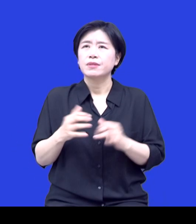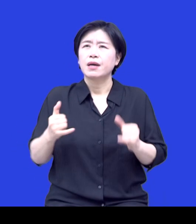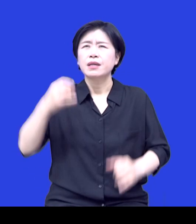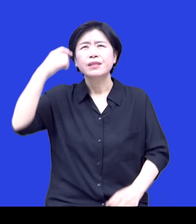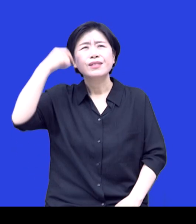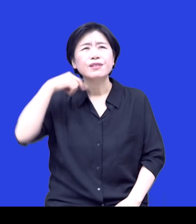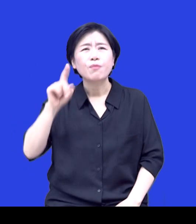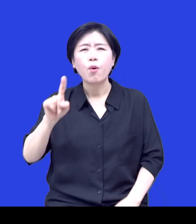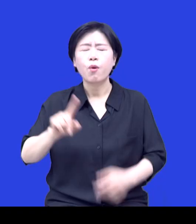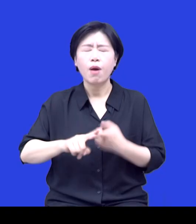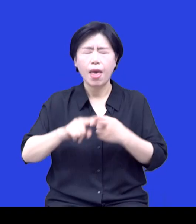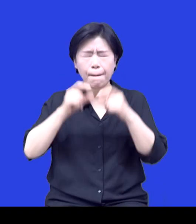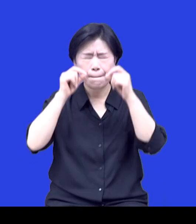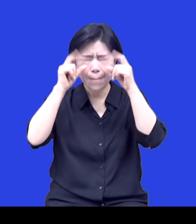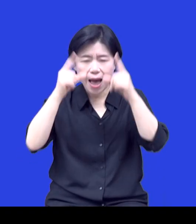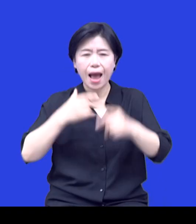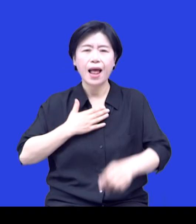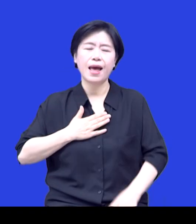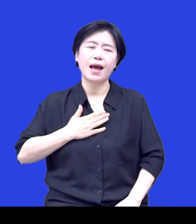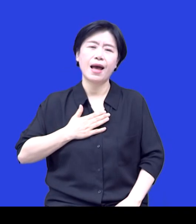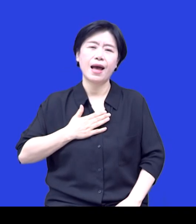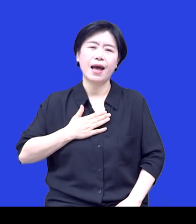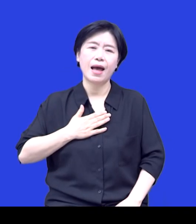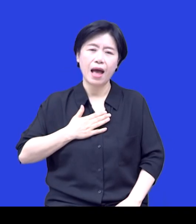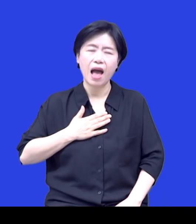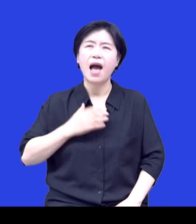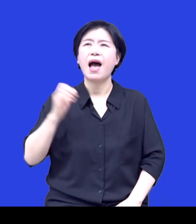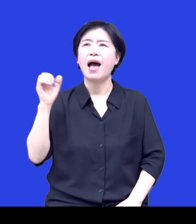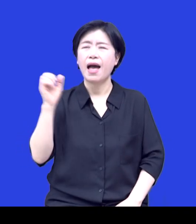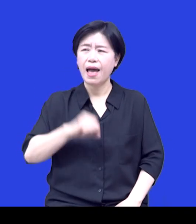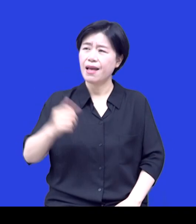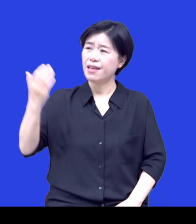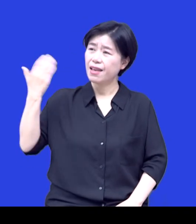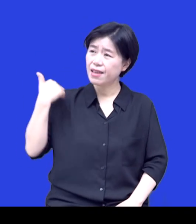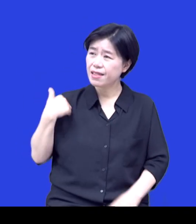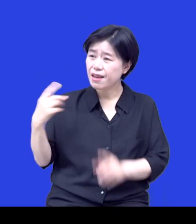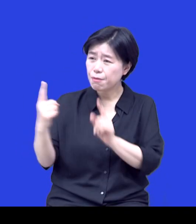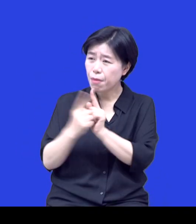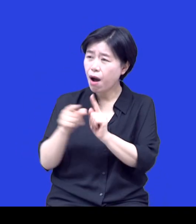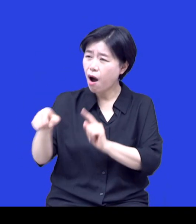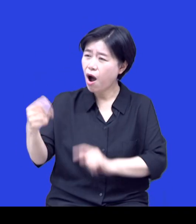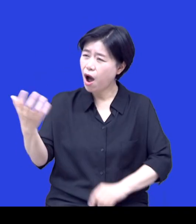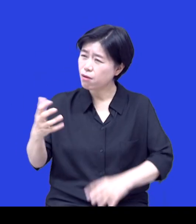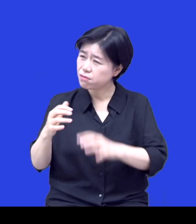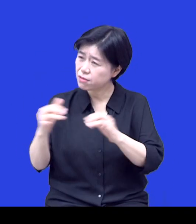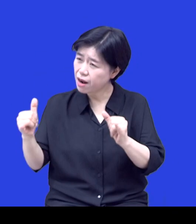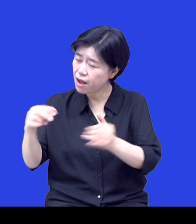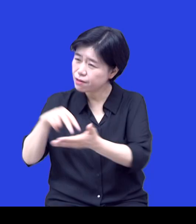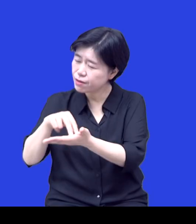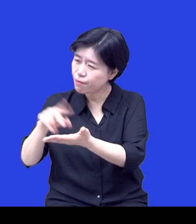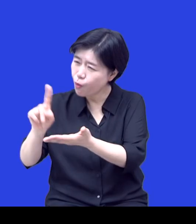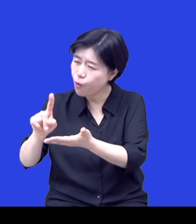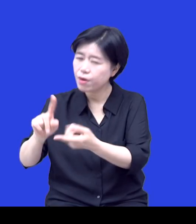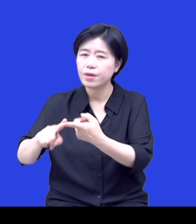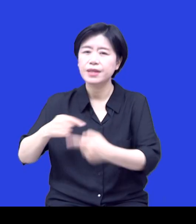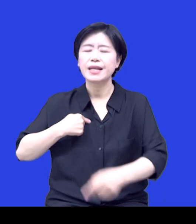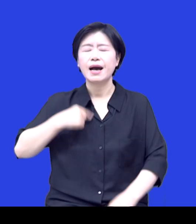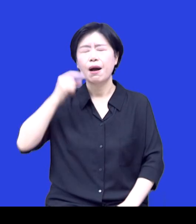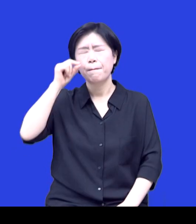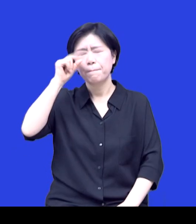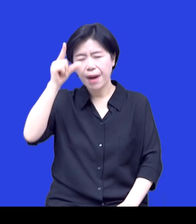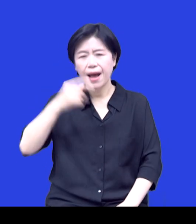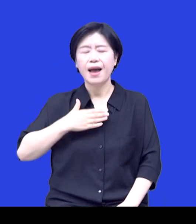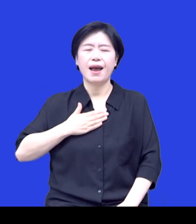거예요. 이렇게 외롭겠구나. 이렇게 쓸쓸하겠구나. 그래서 한 달 반